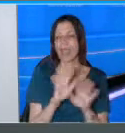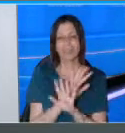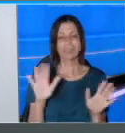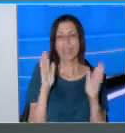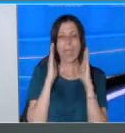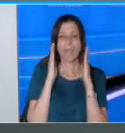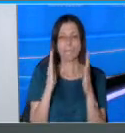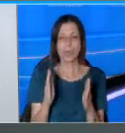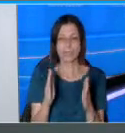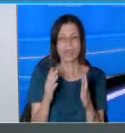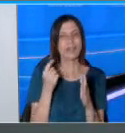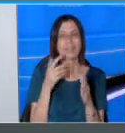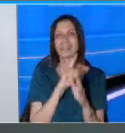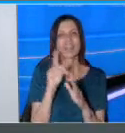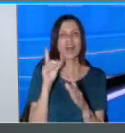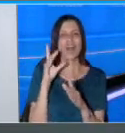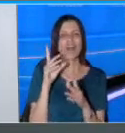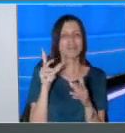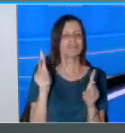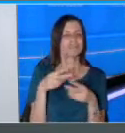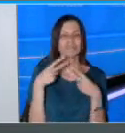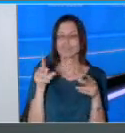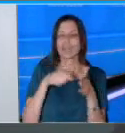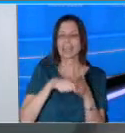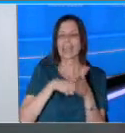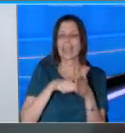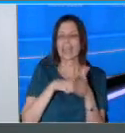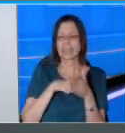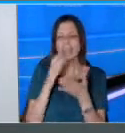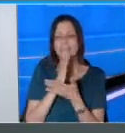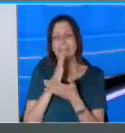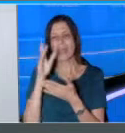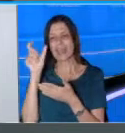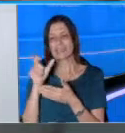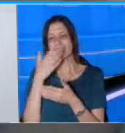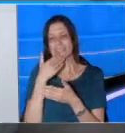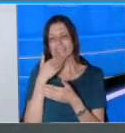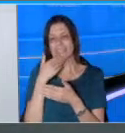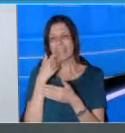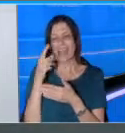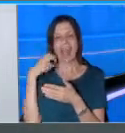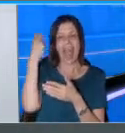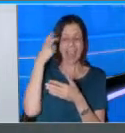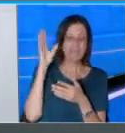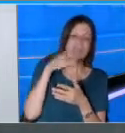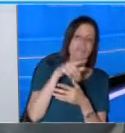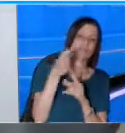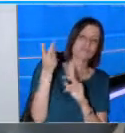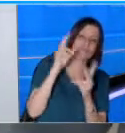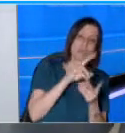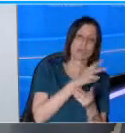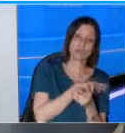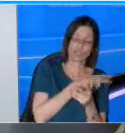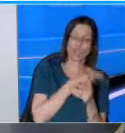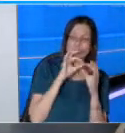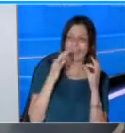פשוט כמעט בלתי ניתן לתיקון, בין אזרחי ישראל ערבים למשטרה, שמתחיל הרבה שנים אחורה, הייתי